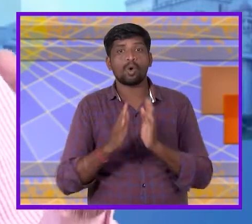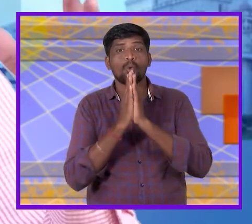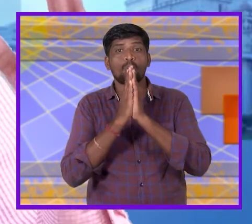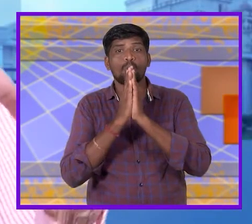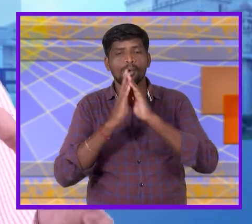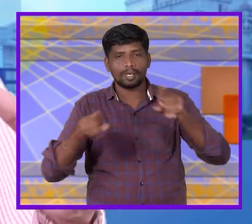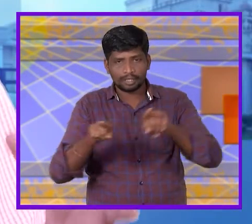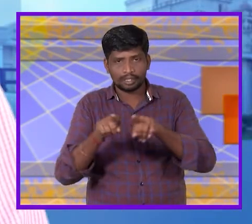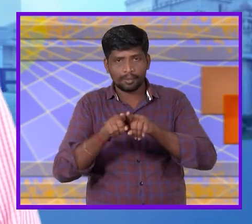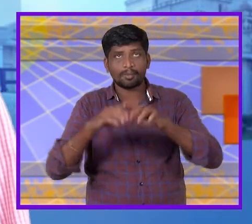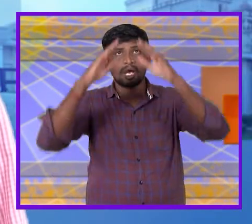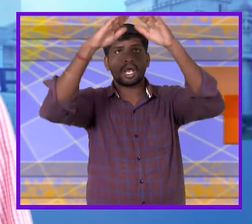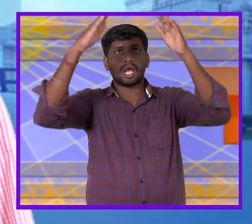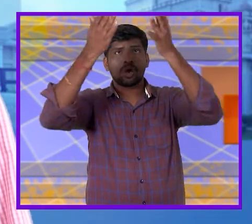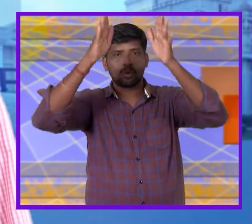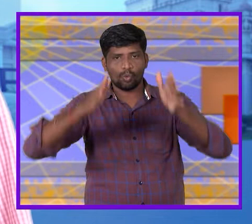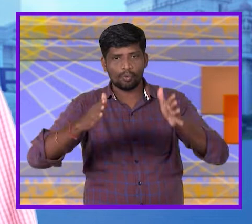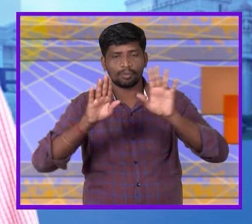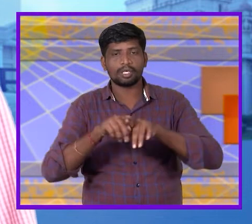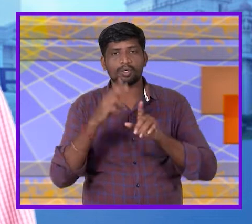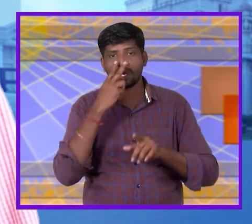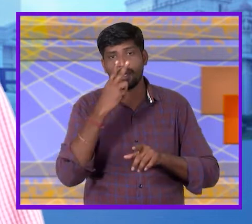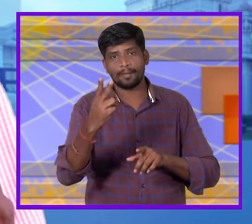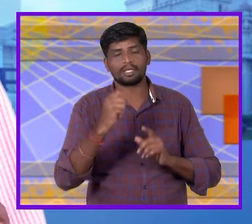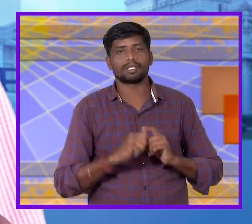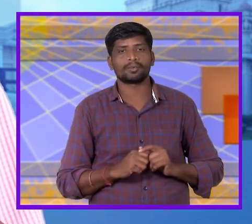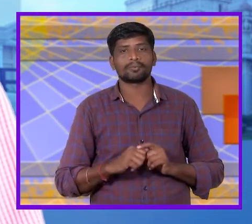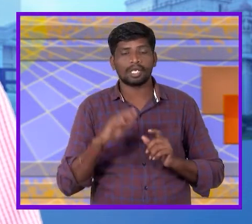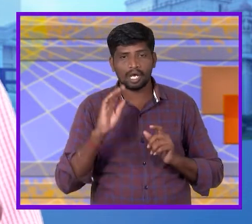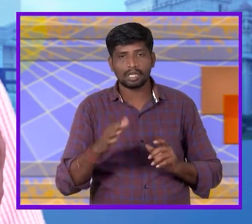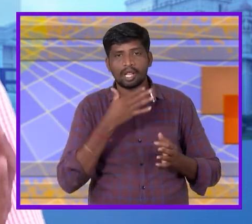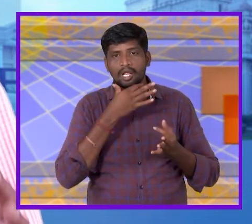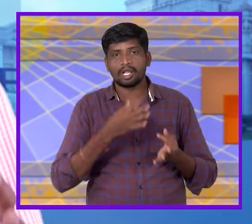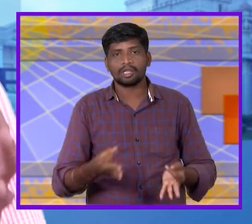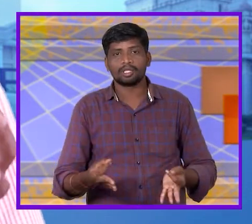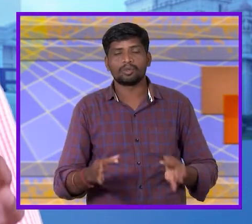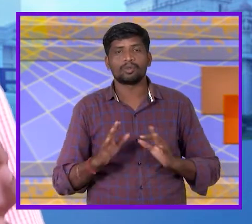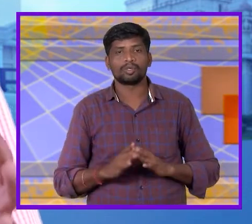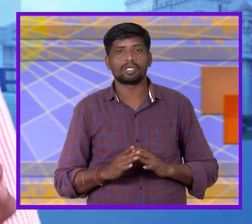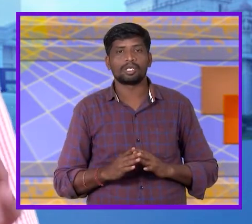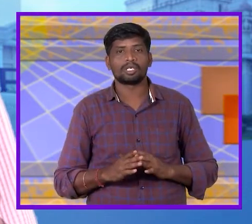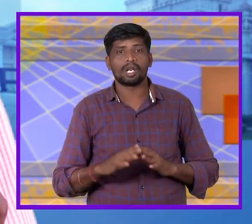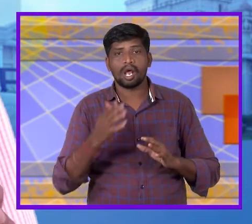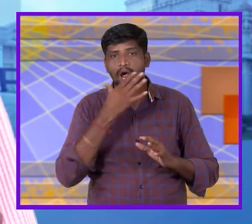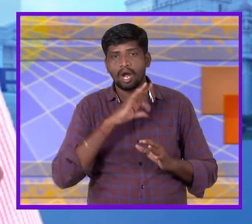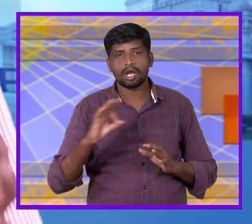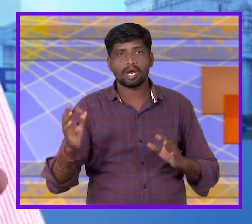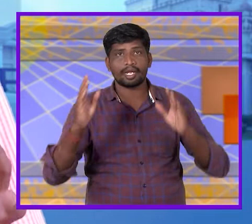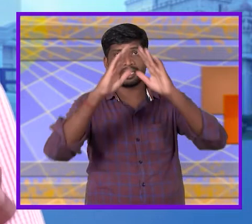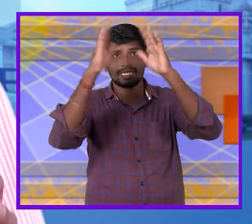ஒரு அமைப்பு அருமையாக தோற்றுவிக்கப்பட்டு அதுக்குள்ளே திருவள்ளுவருக்கு மிக அற்புதமான தத்ரூபமான சிலை